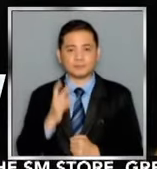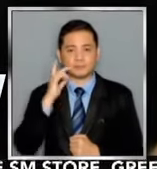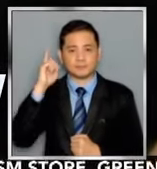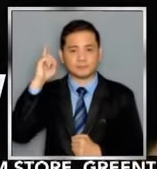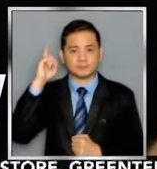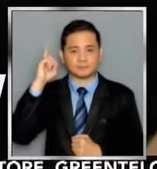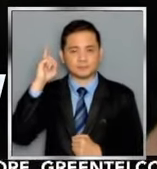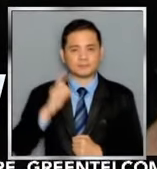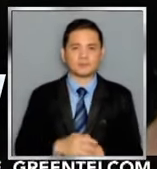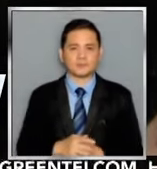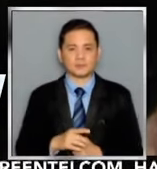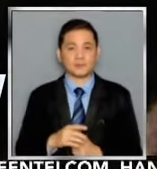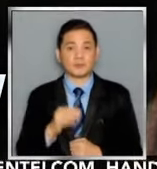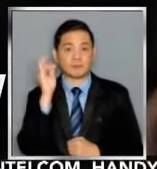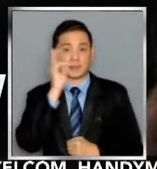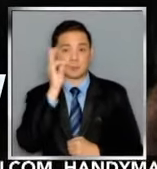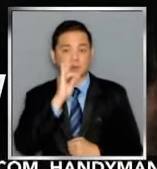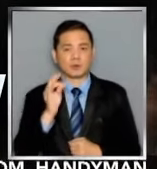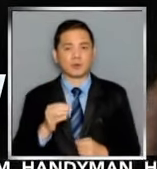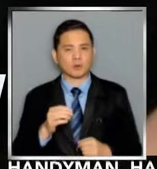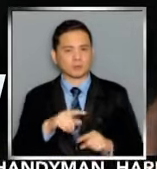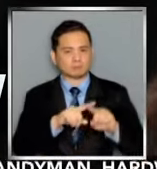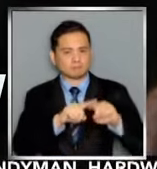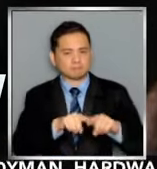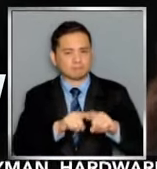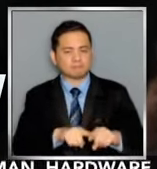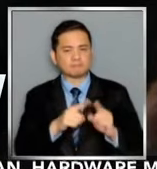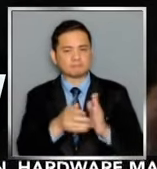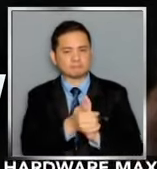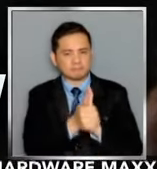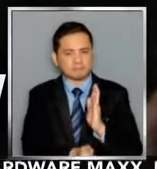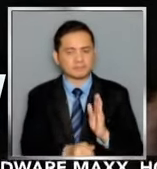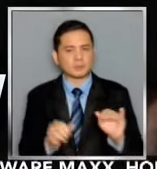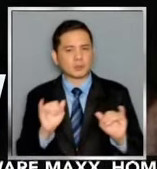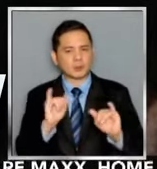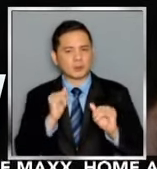say, very amicable.